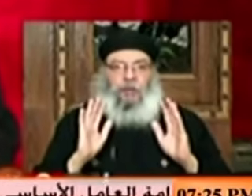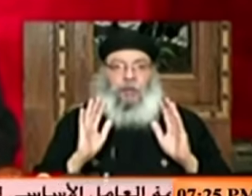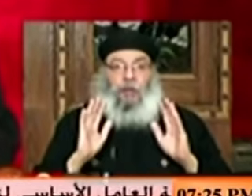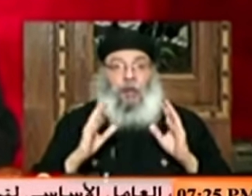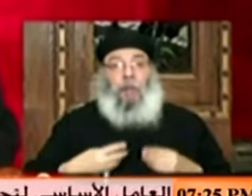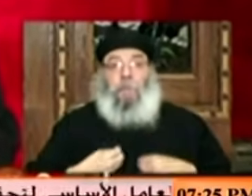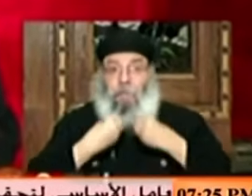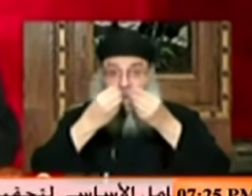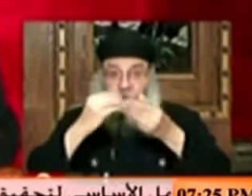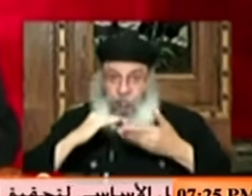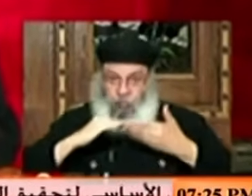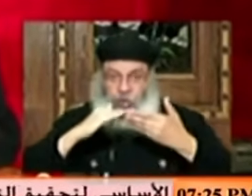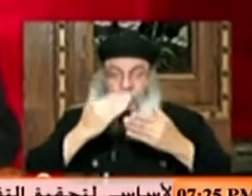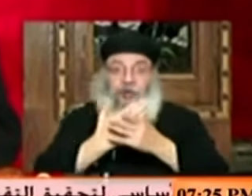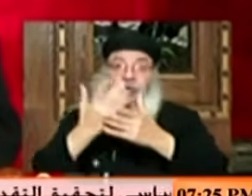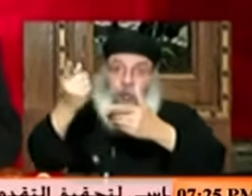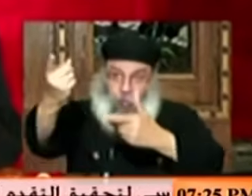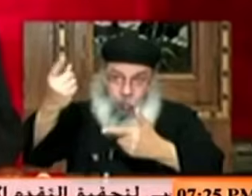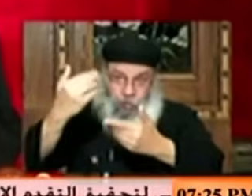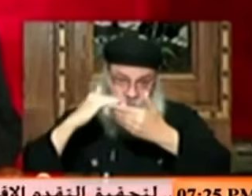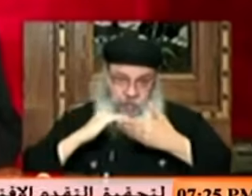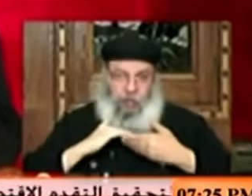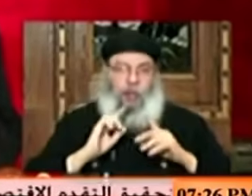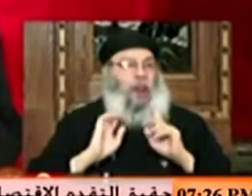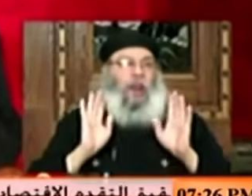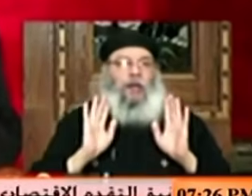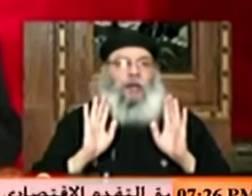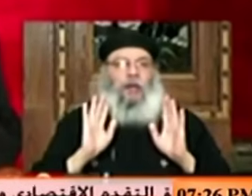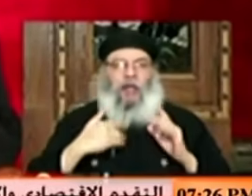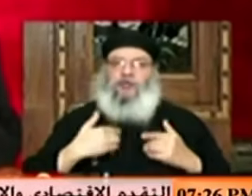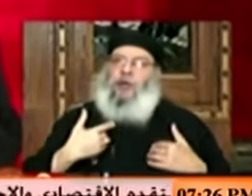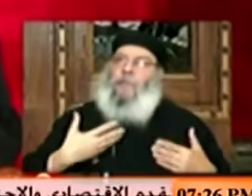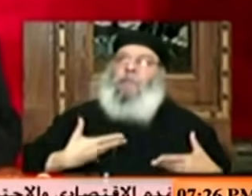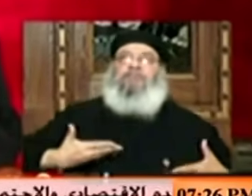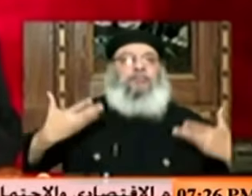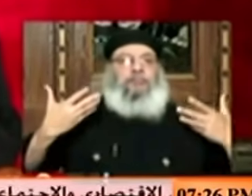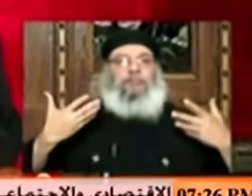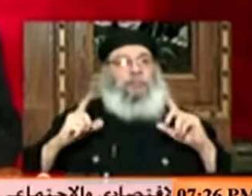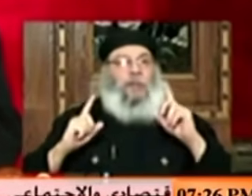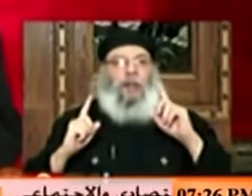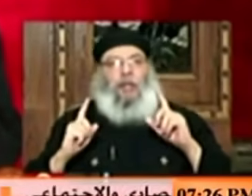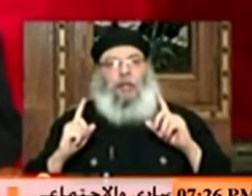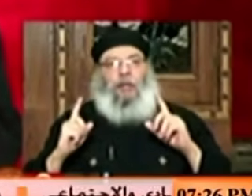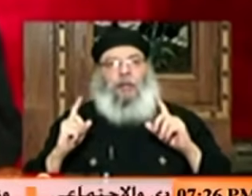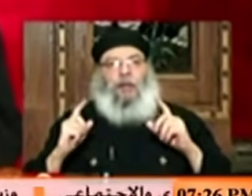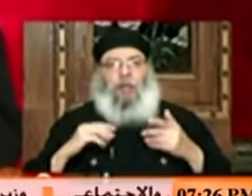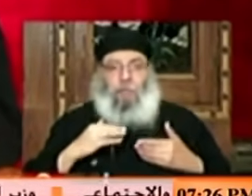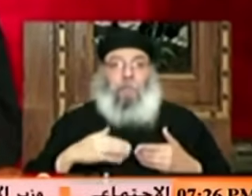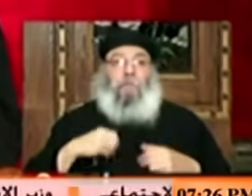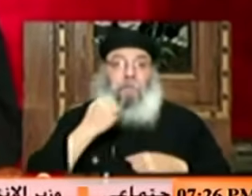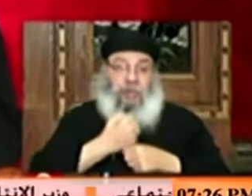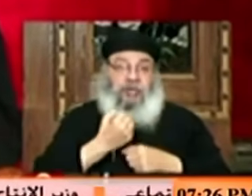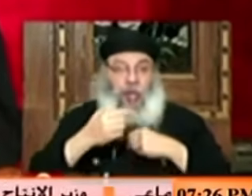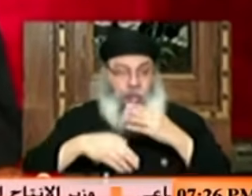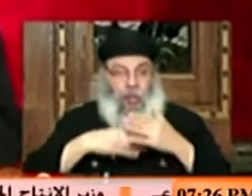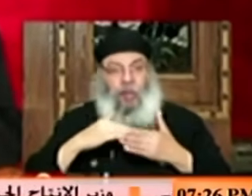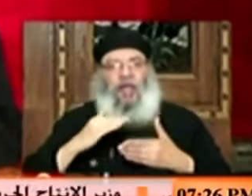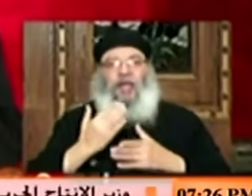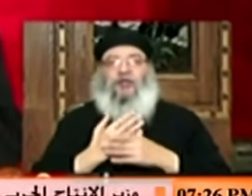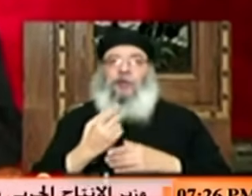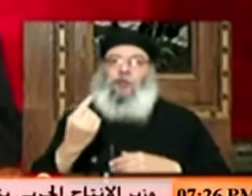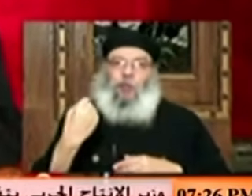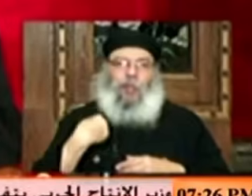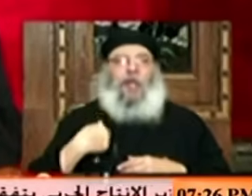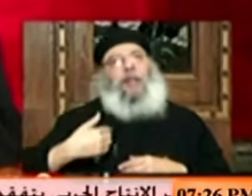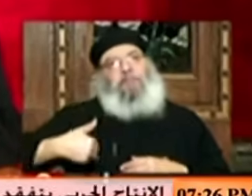ترجع لك خدمه او تقدم الخدمه دي علشان تبقى مشهور او انك بتعمل العمل ده علشان يتقال عليك